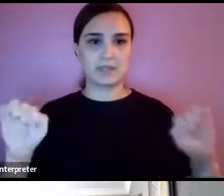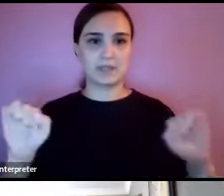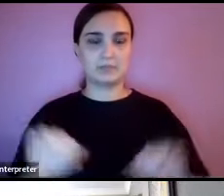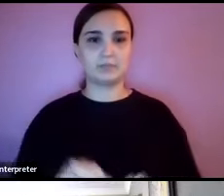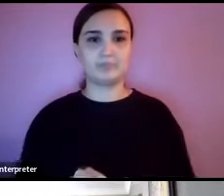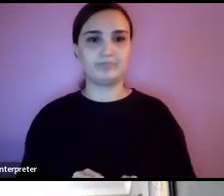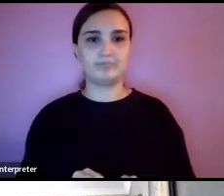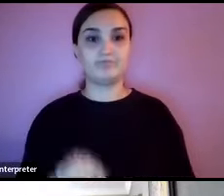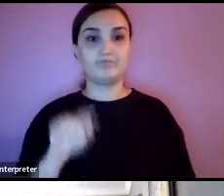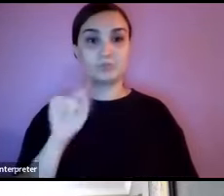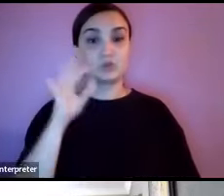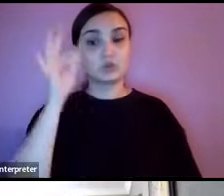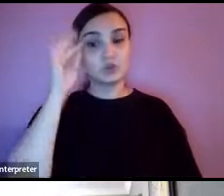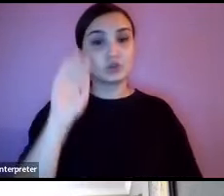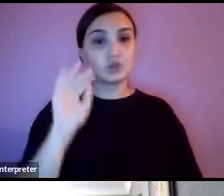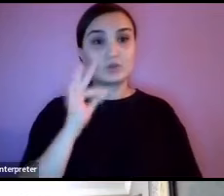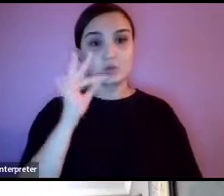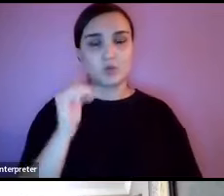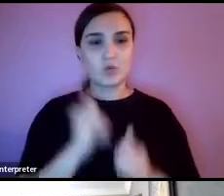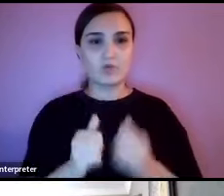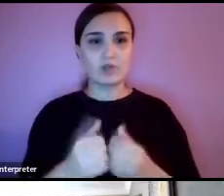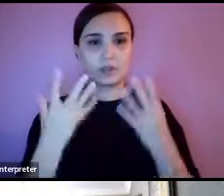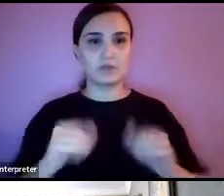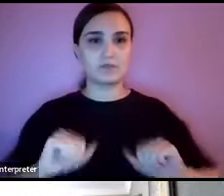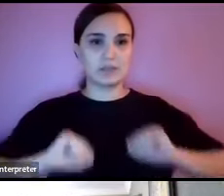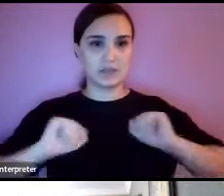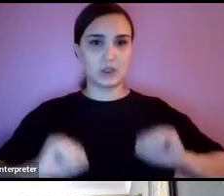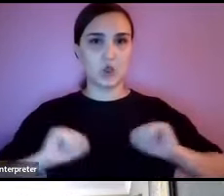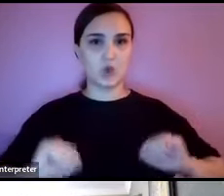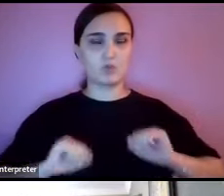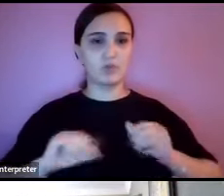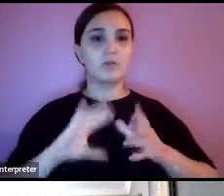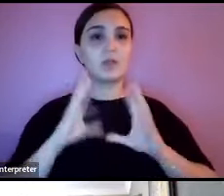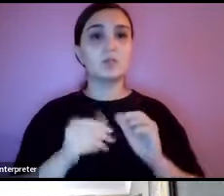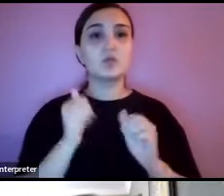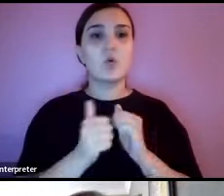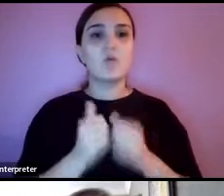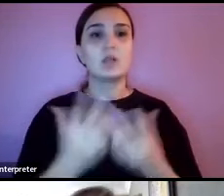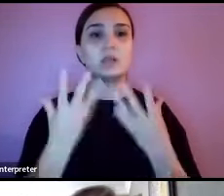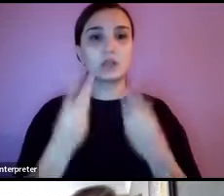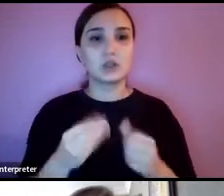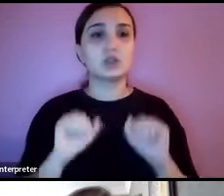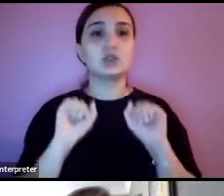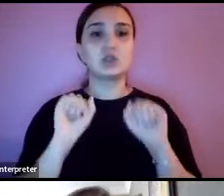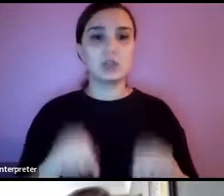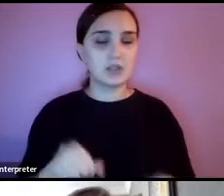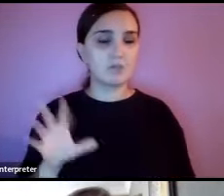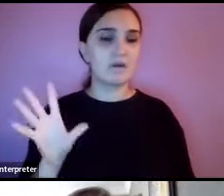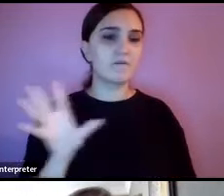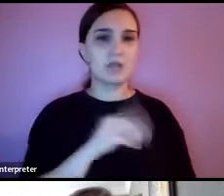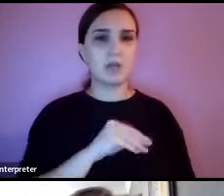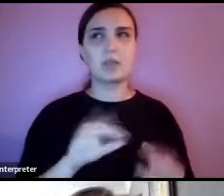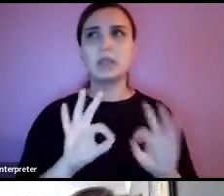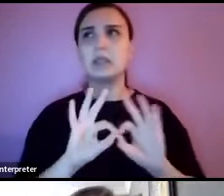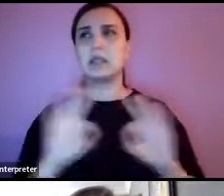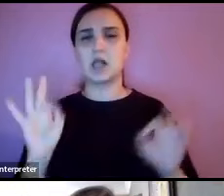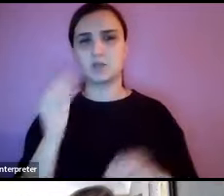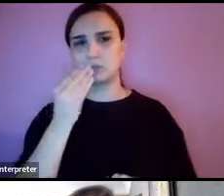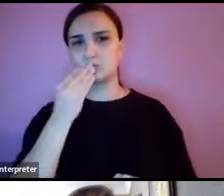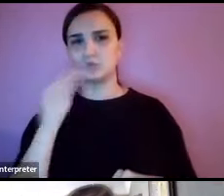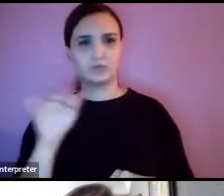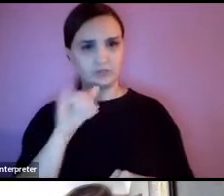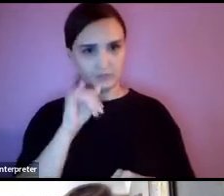ის შევახსენოთ, რომ ჩვენ ყოველდღურად ვცდილობთ მაქსიმუმს, თუმცა ყოველდღურად შეიძლება ყველაფერი იდეალურად არ გამოგვივიდეს